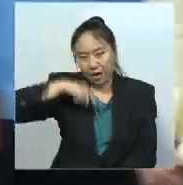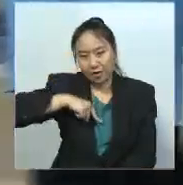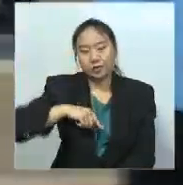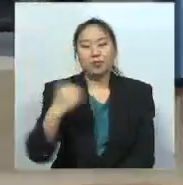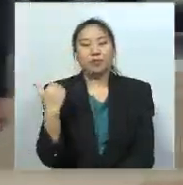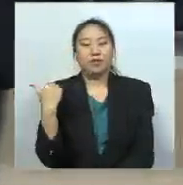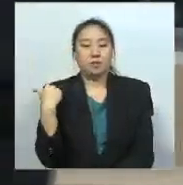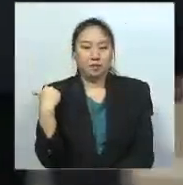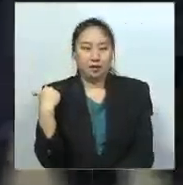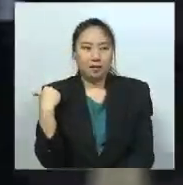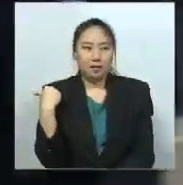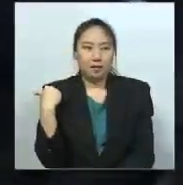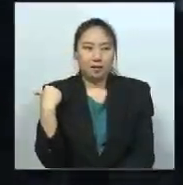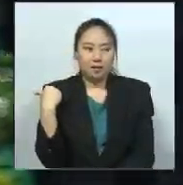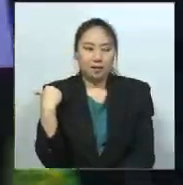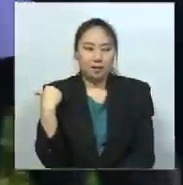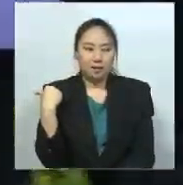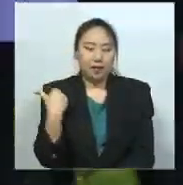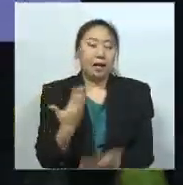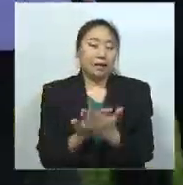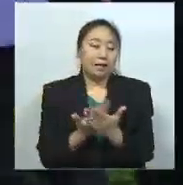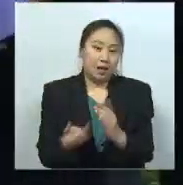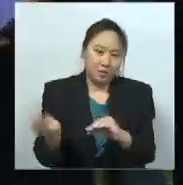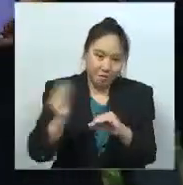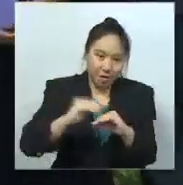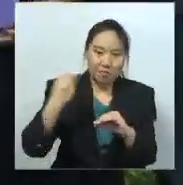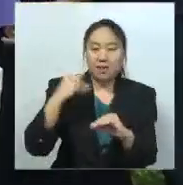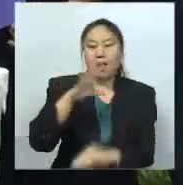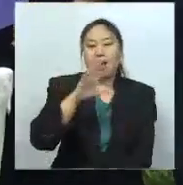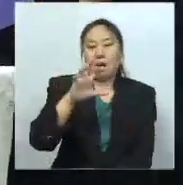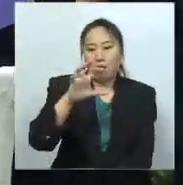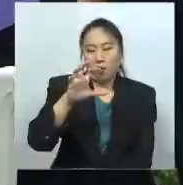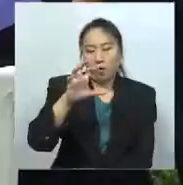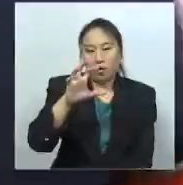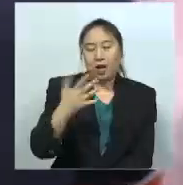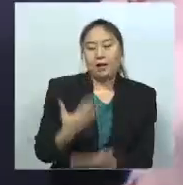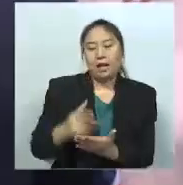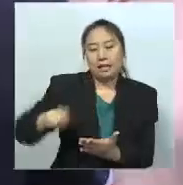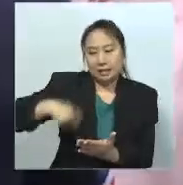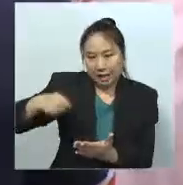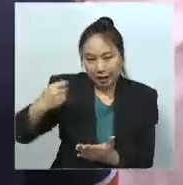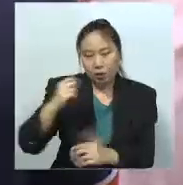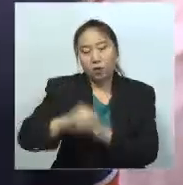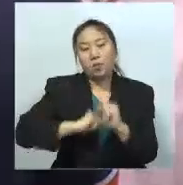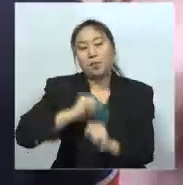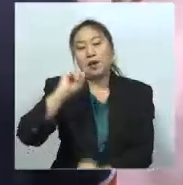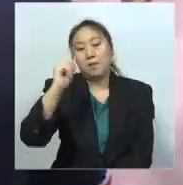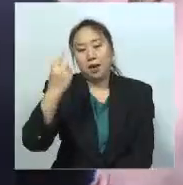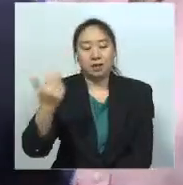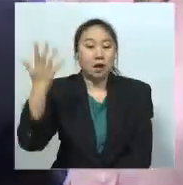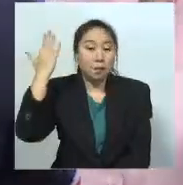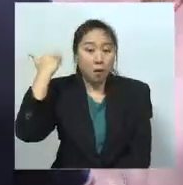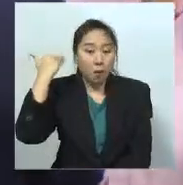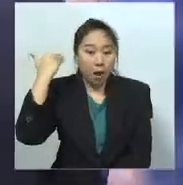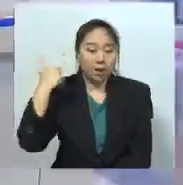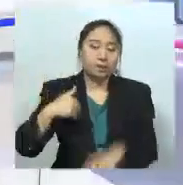ะก็มีทั้งที่ให้เงินเพิ่มเติม500บาทนะคะเพื่อสำหรับใช้ในช่วงปีใหม่นะคะซึ่งบรรยากาศเมื่อวานเนี่ย